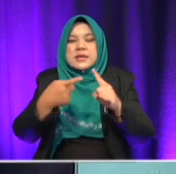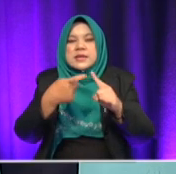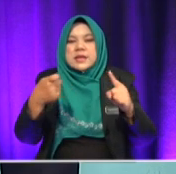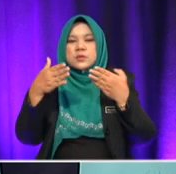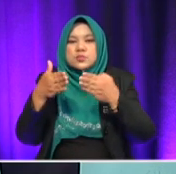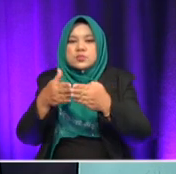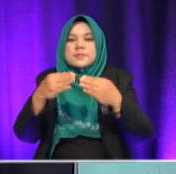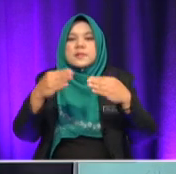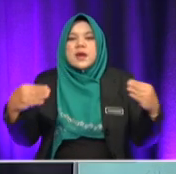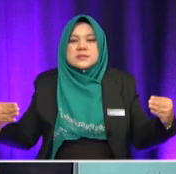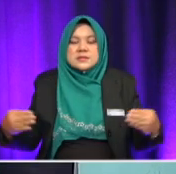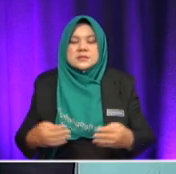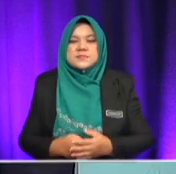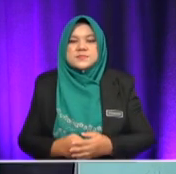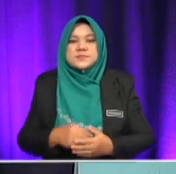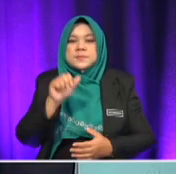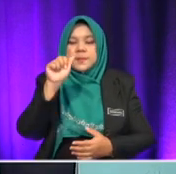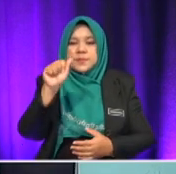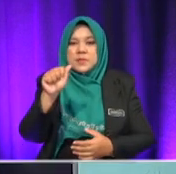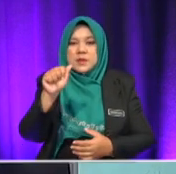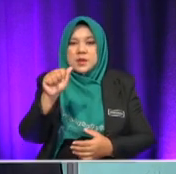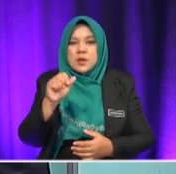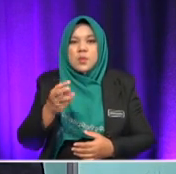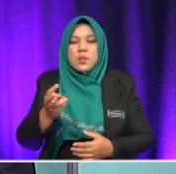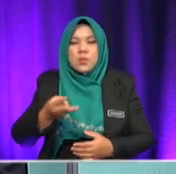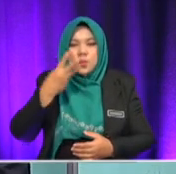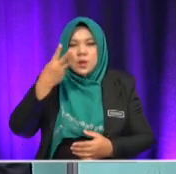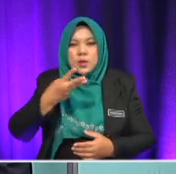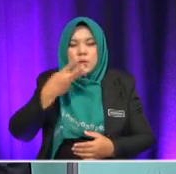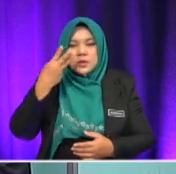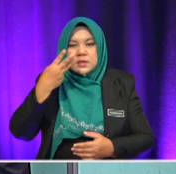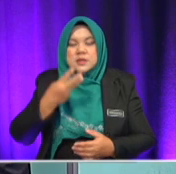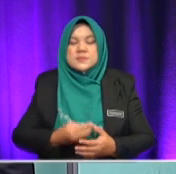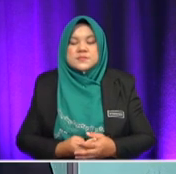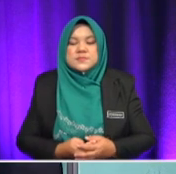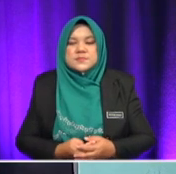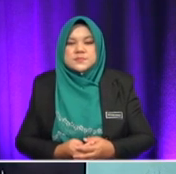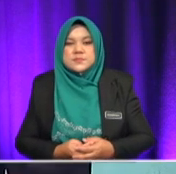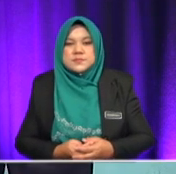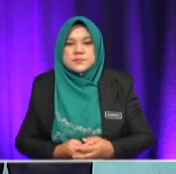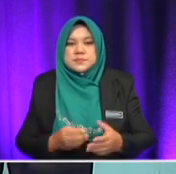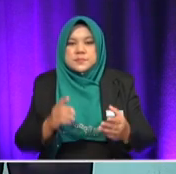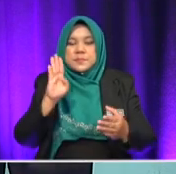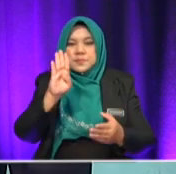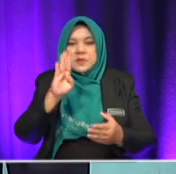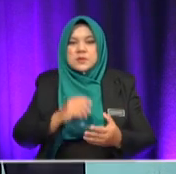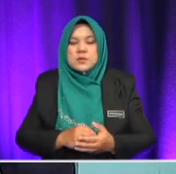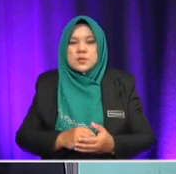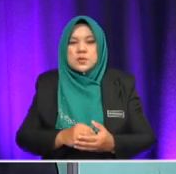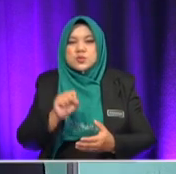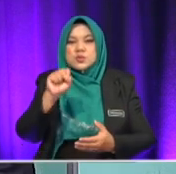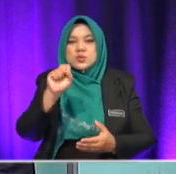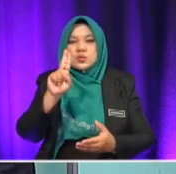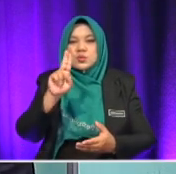Oke ini ada pilihan jawaban eh wangi mekar dan harum di subur